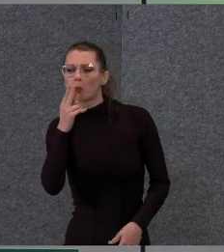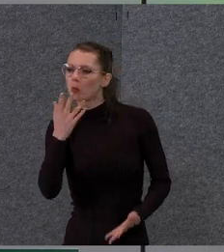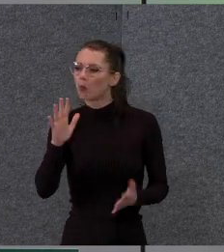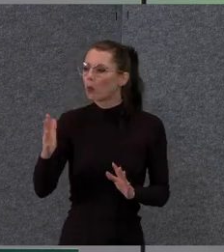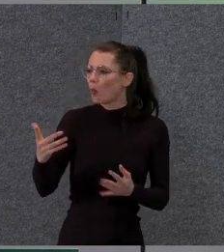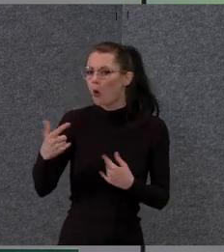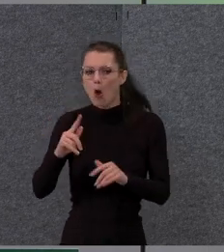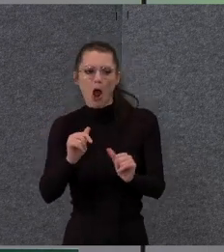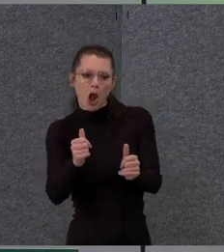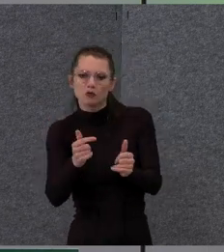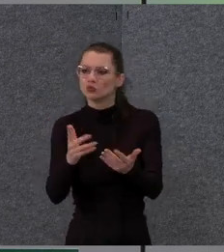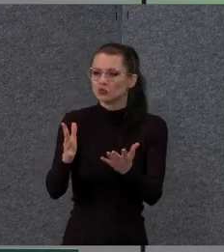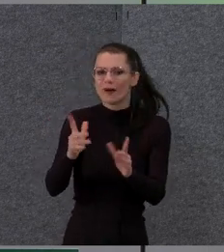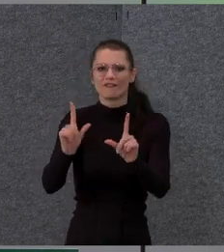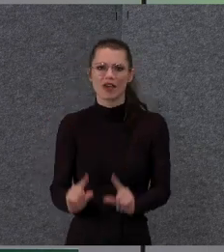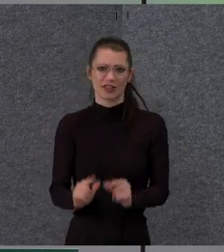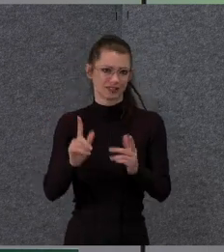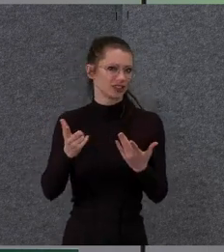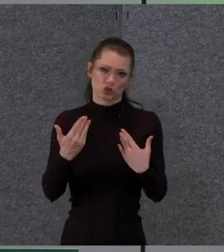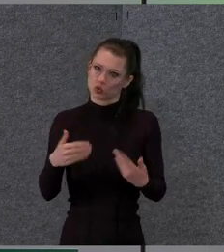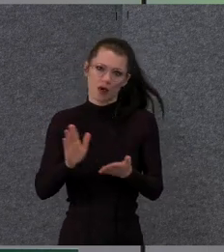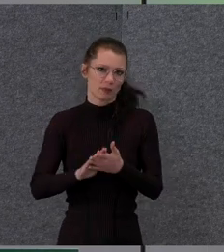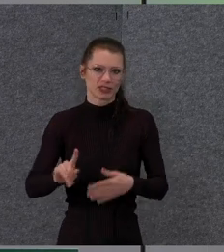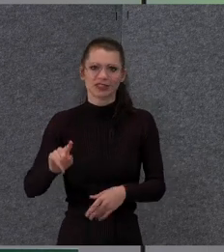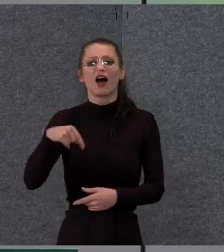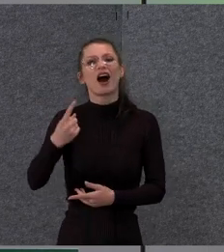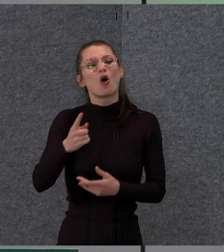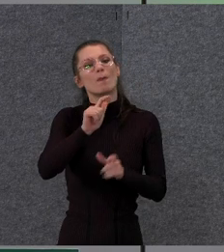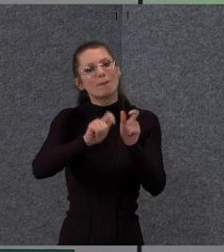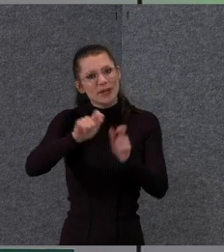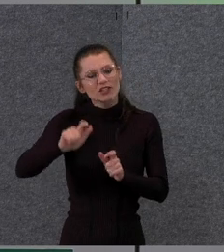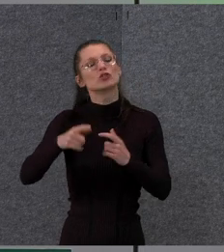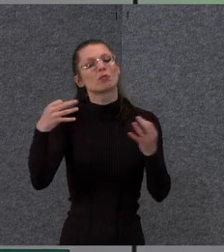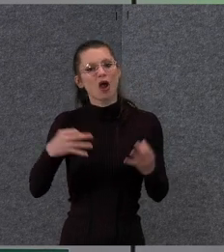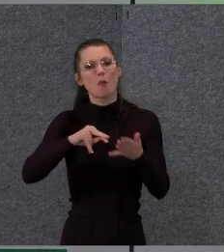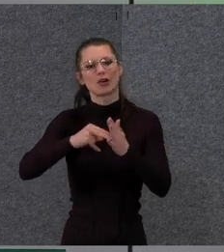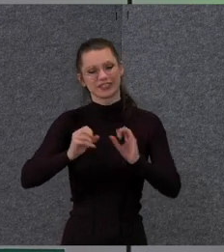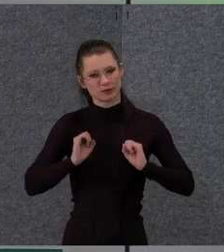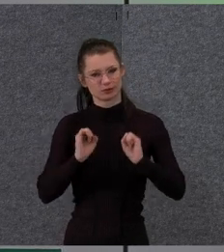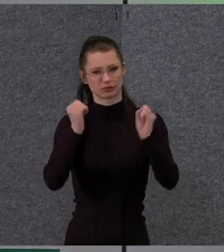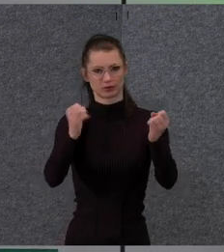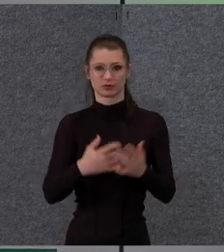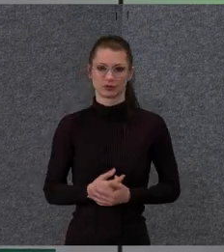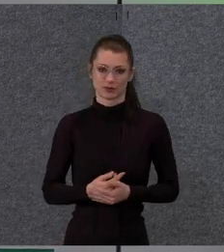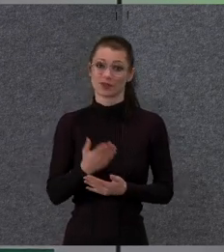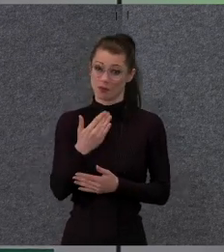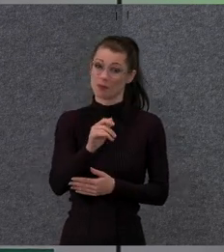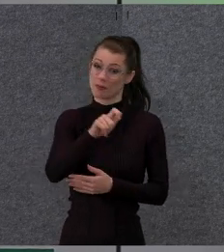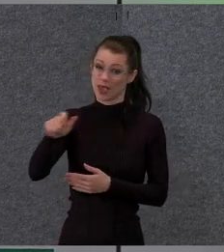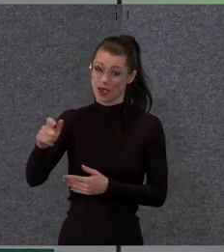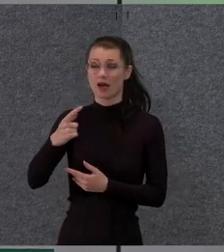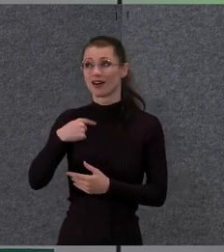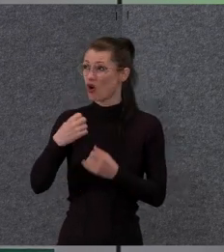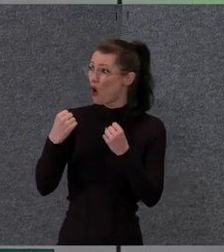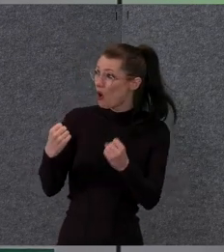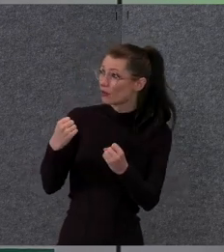Menschen erwarten eine zukunftsweisende, eine saubere und eine tatkräftige Politik. Immer mehr setzen ihre Hoffnung